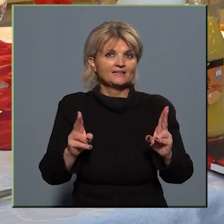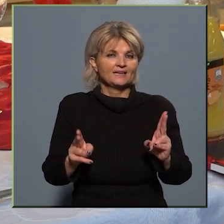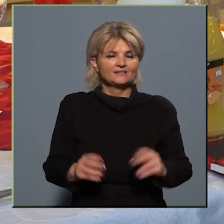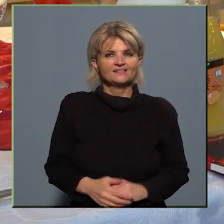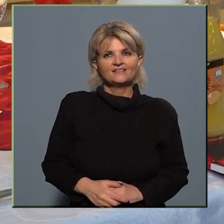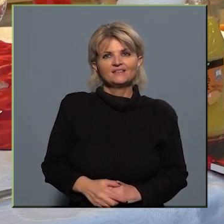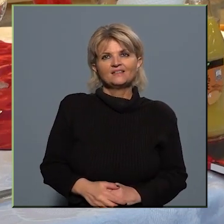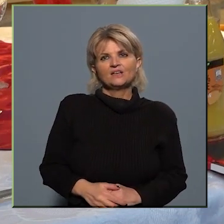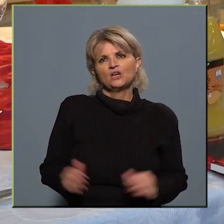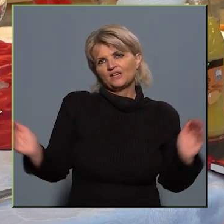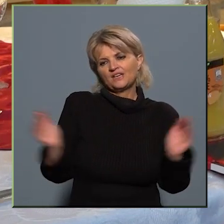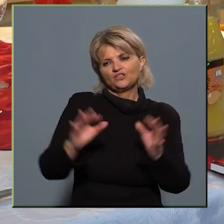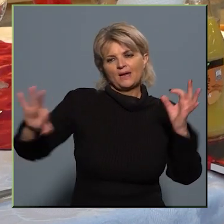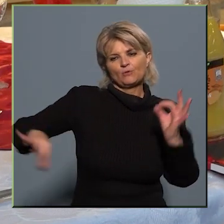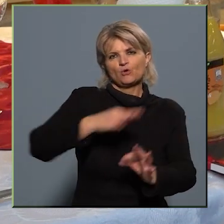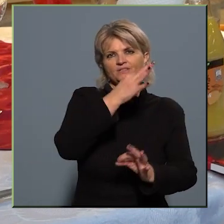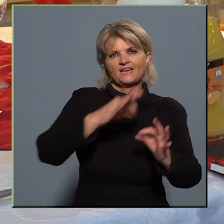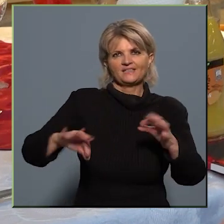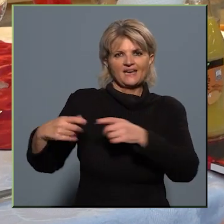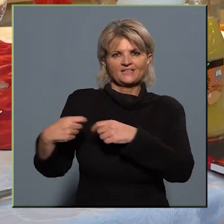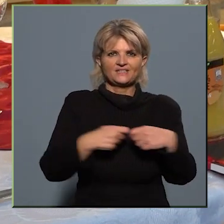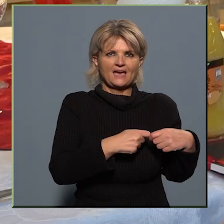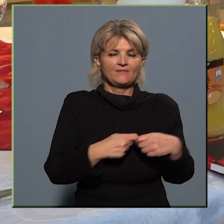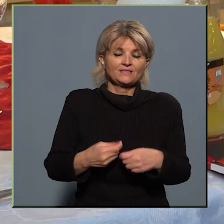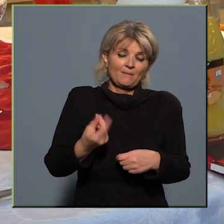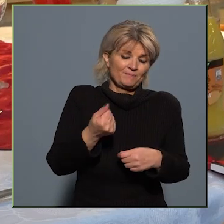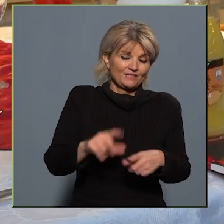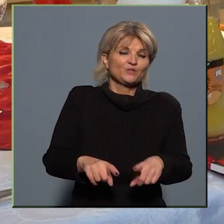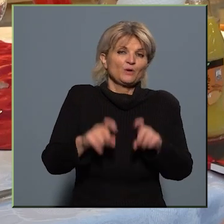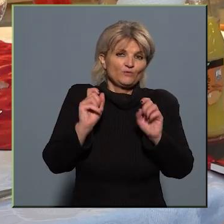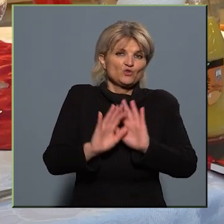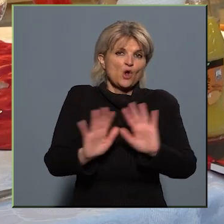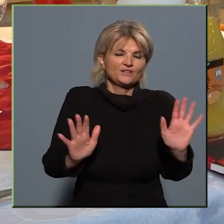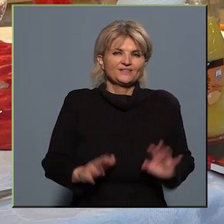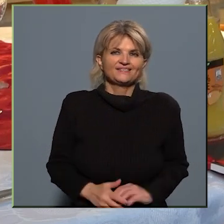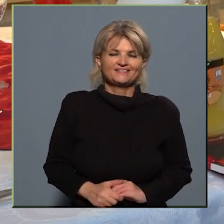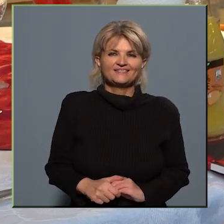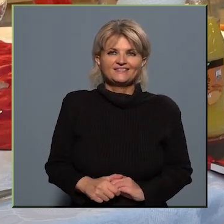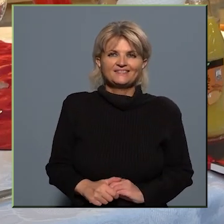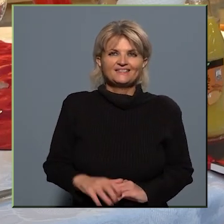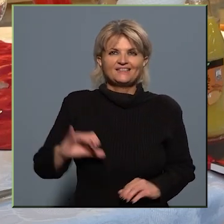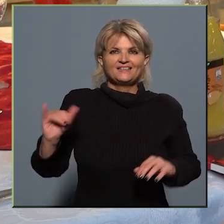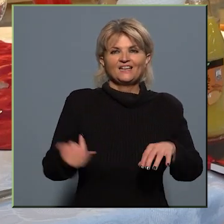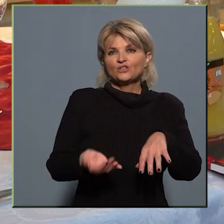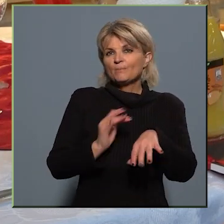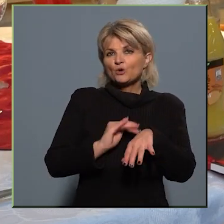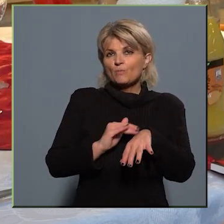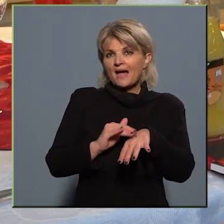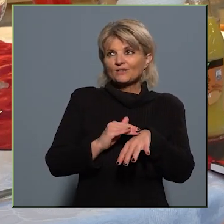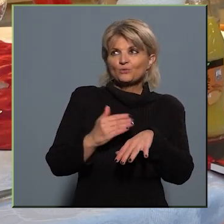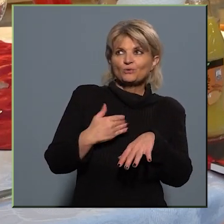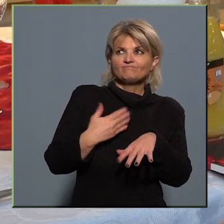belső koncerteket szerveztünk már, amennyi pénzügyi lehetőség abban az időben volt, és próbáltunk ilyen